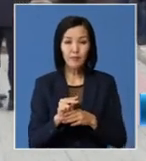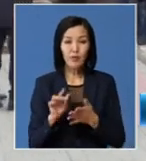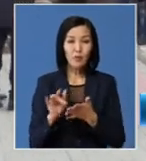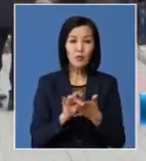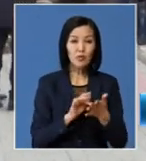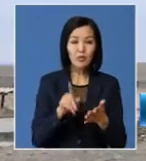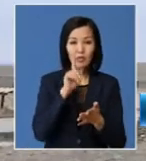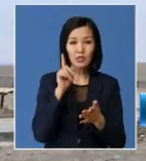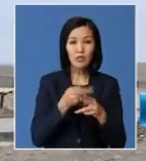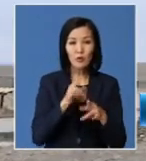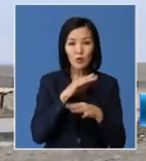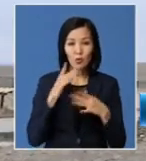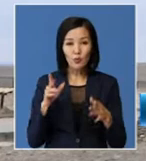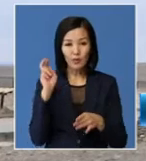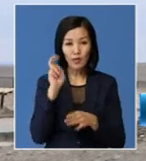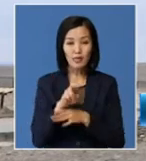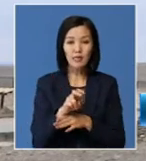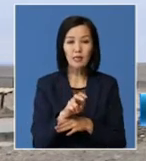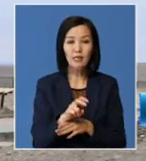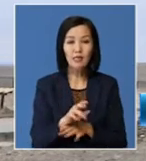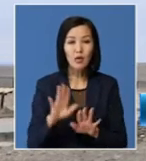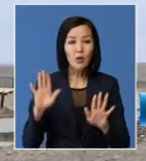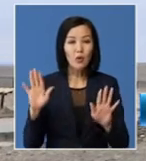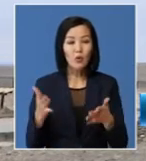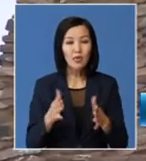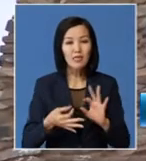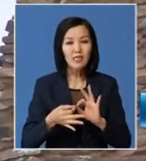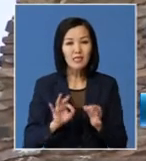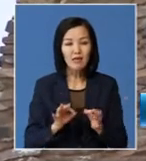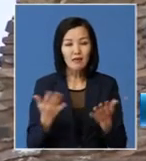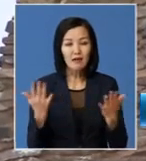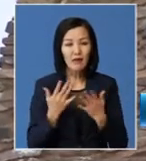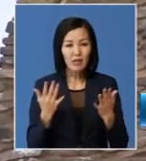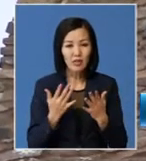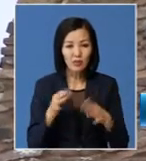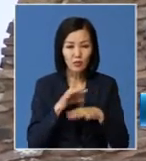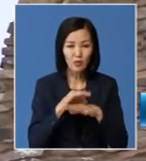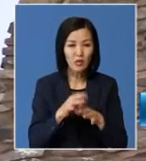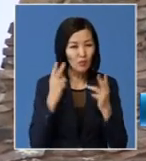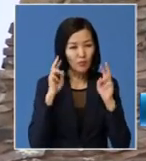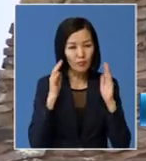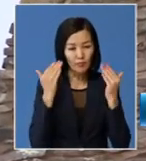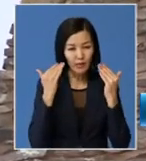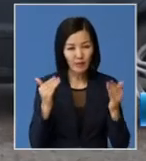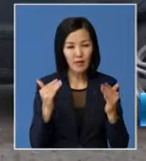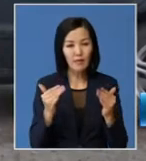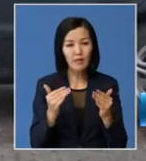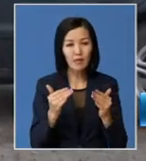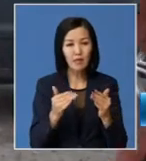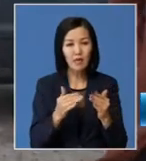туристтар көп келеді. Қозы Көрпеш Баян Сұлу оқиғасының нақты қай ғасыр қай заманда болғаны беймәлімдеу, бірақ ауыздан ауызға